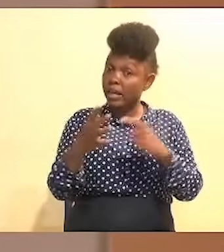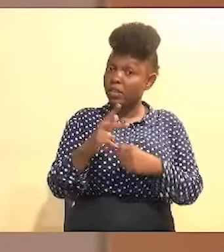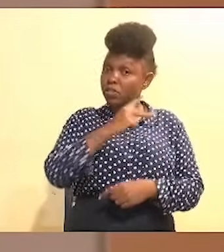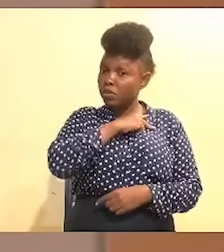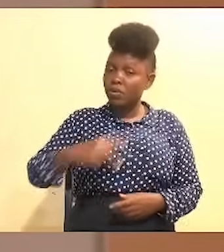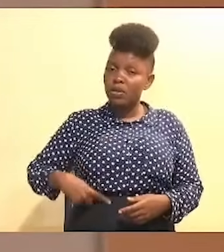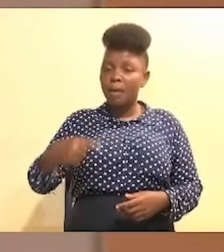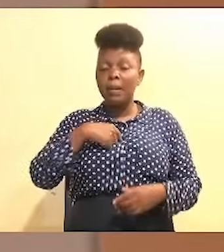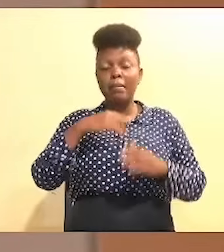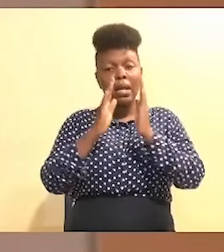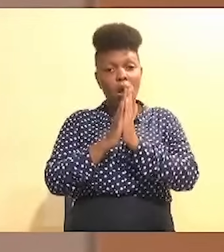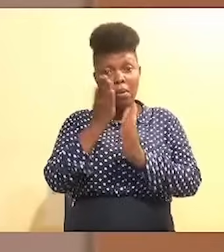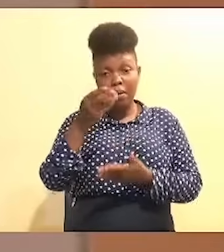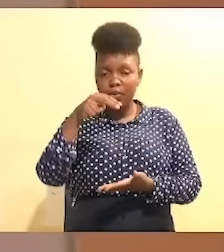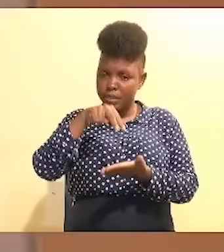Naomba usimame.